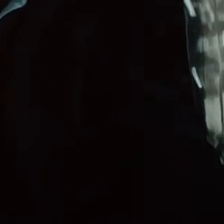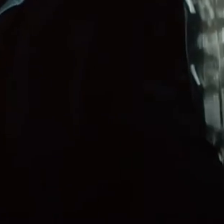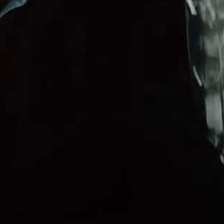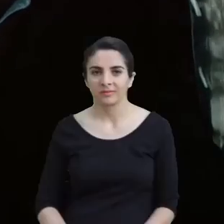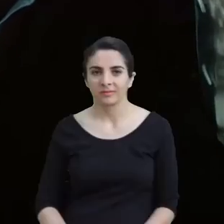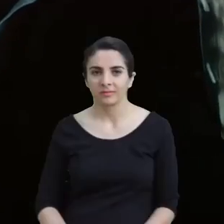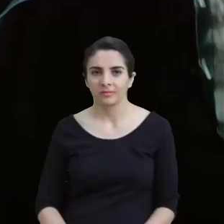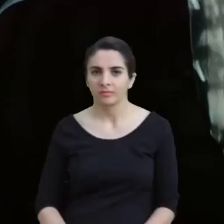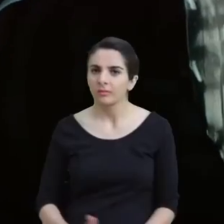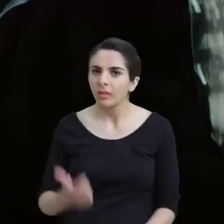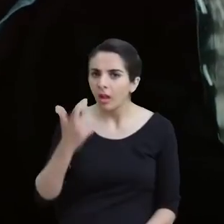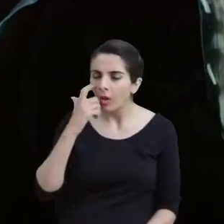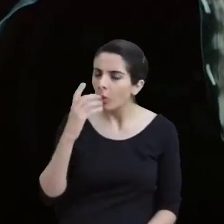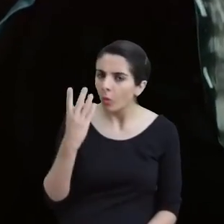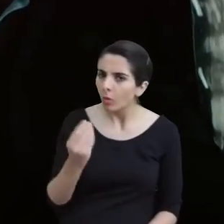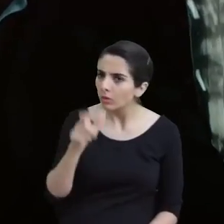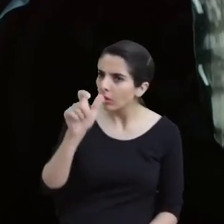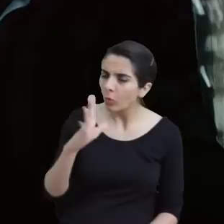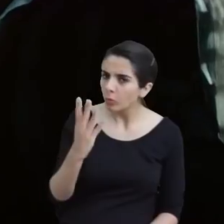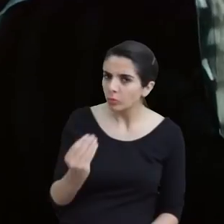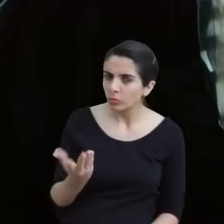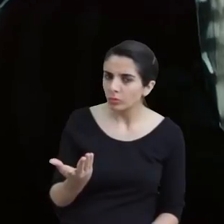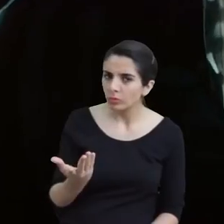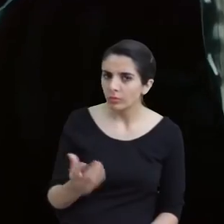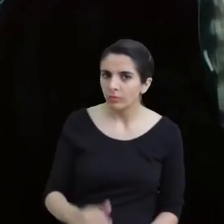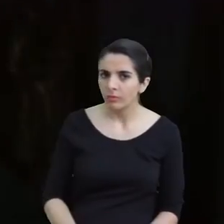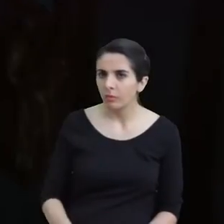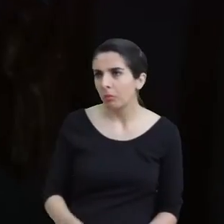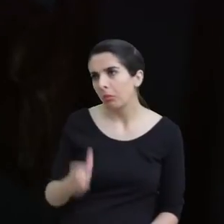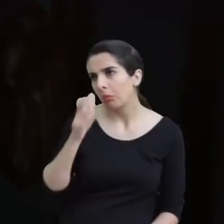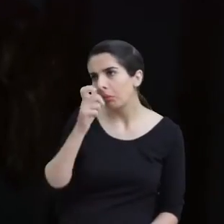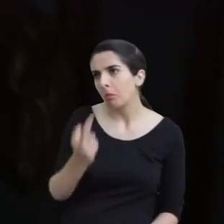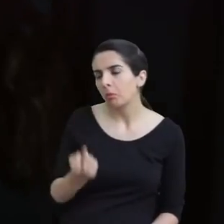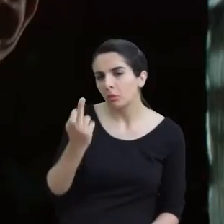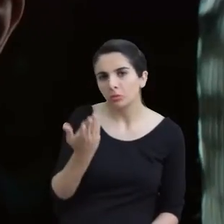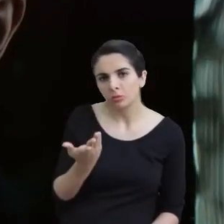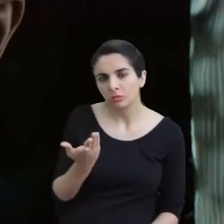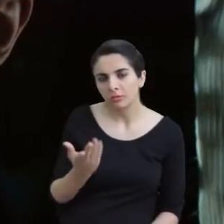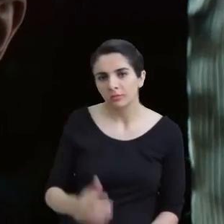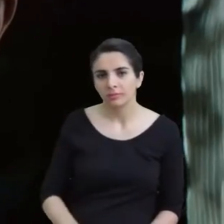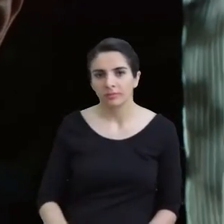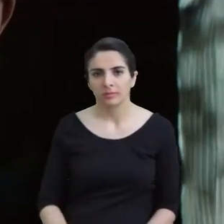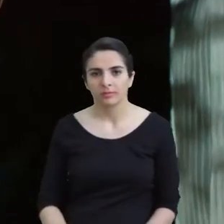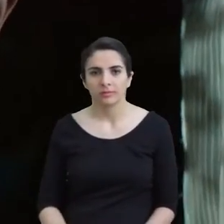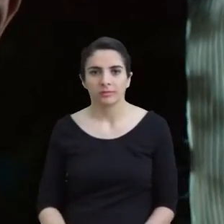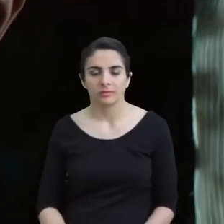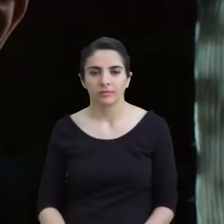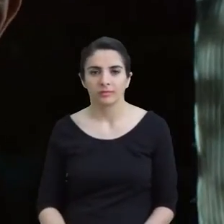çekti. Hayırdır bre? Ne oldu sana? Avel avel bakmaktasın.